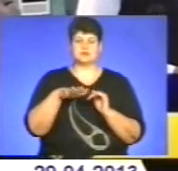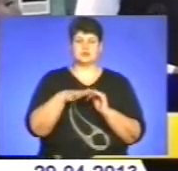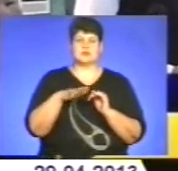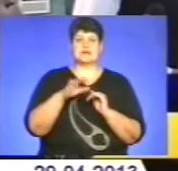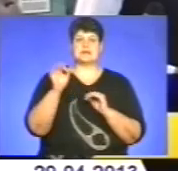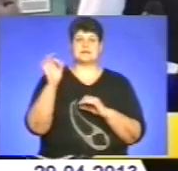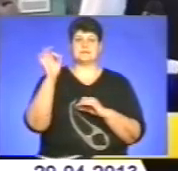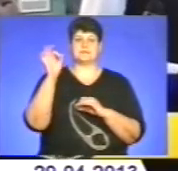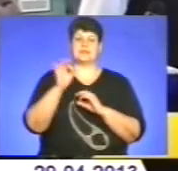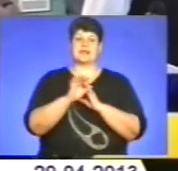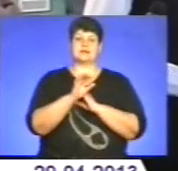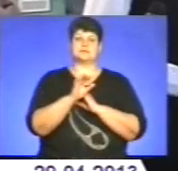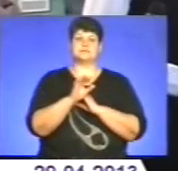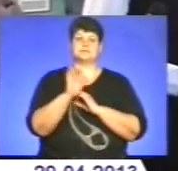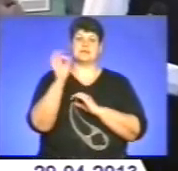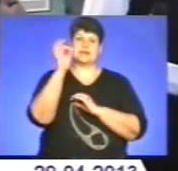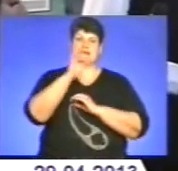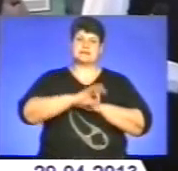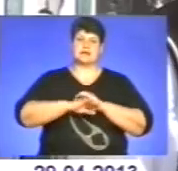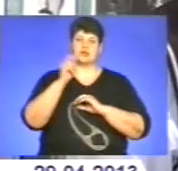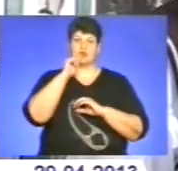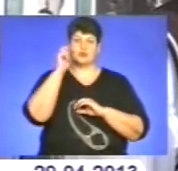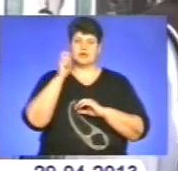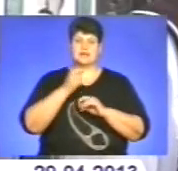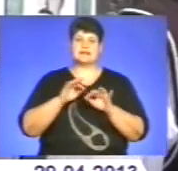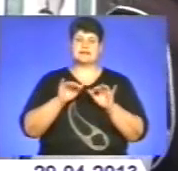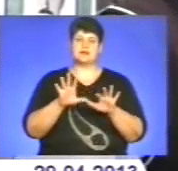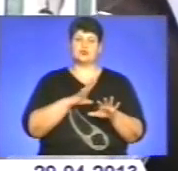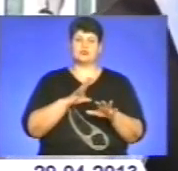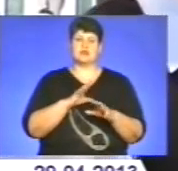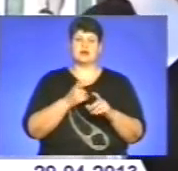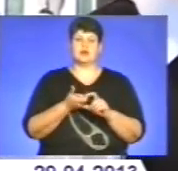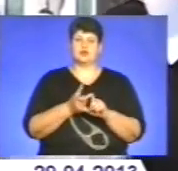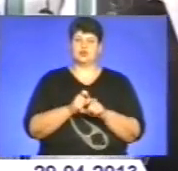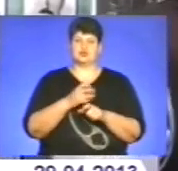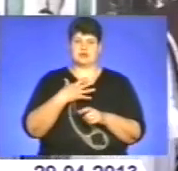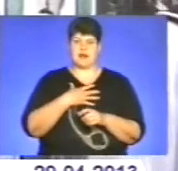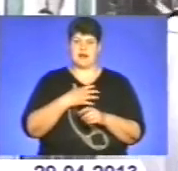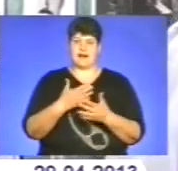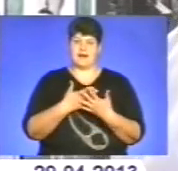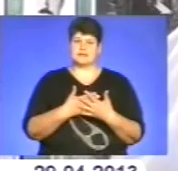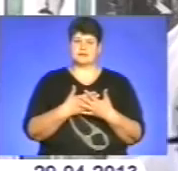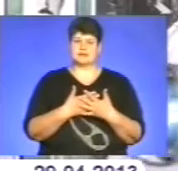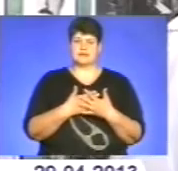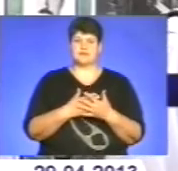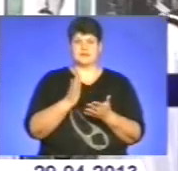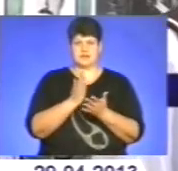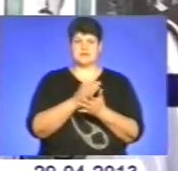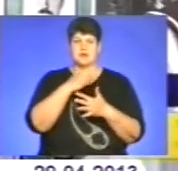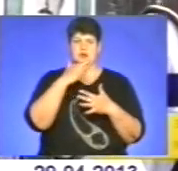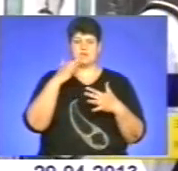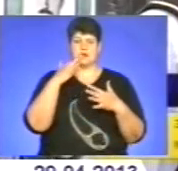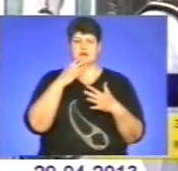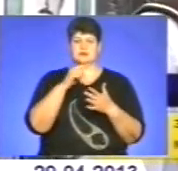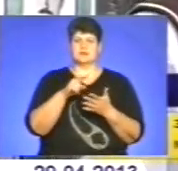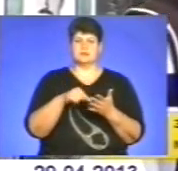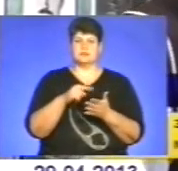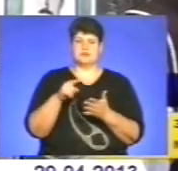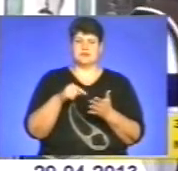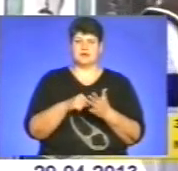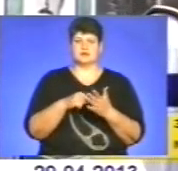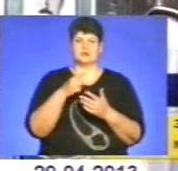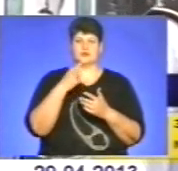України діяльність його була найбільш активною. В нас постає першочергове питання, яке іноді закидують дивізії «Галичина» і,